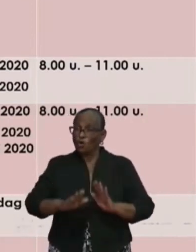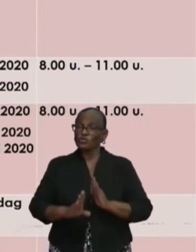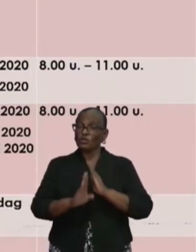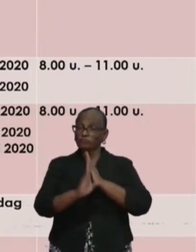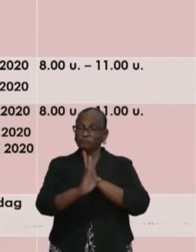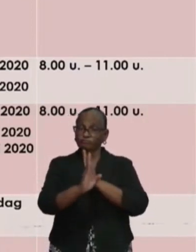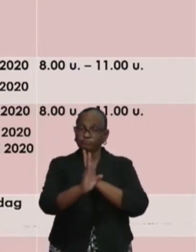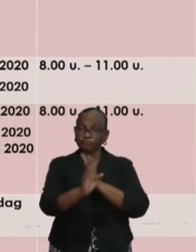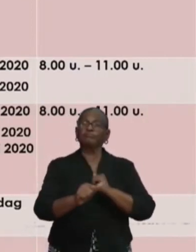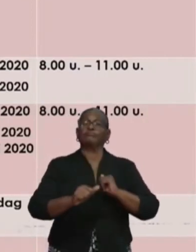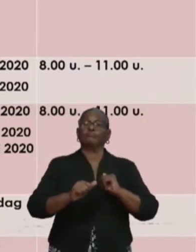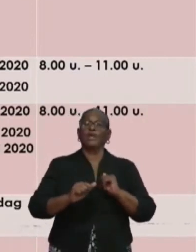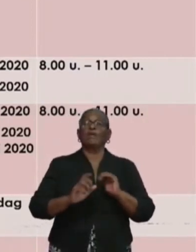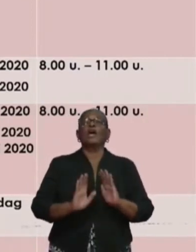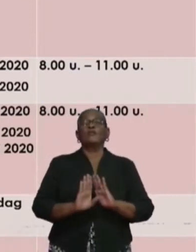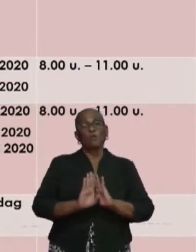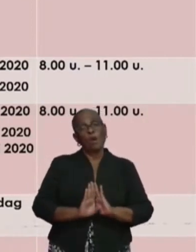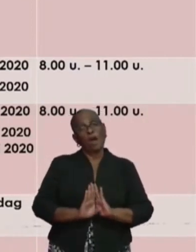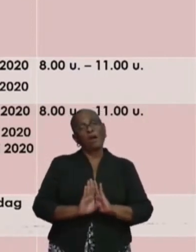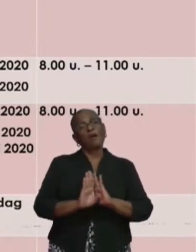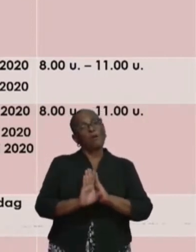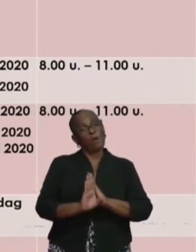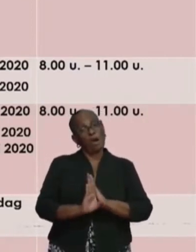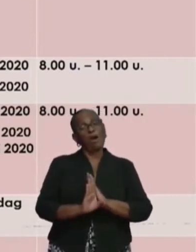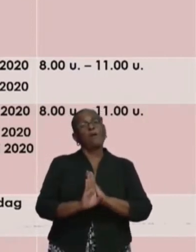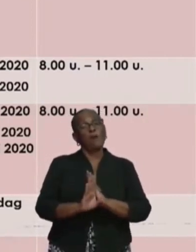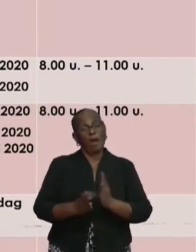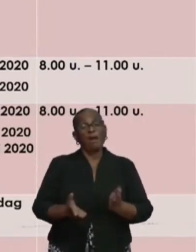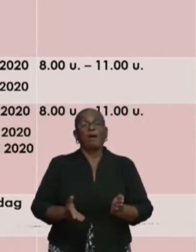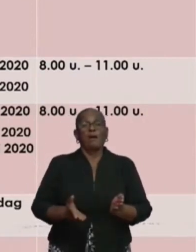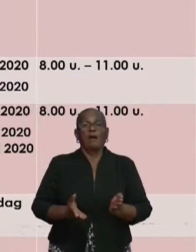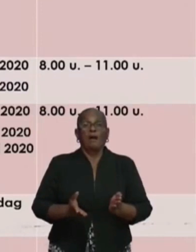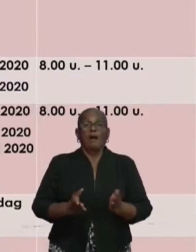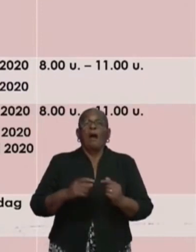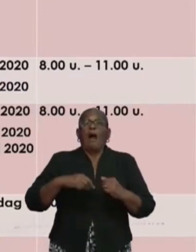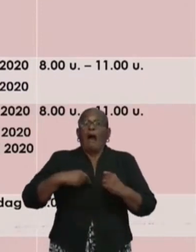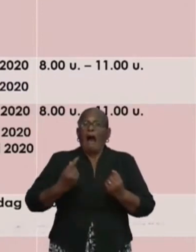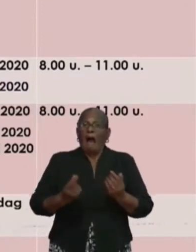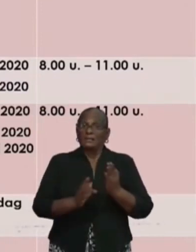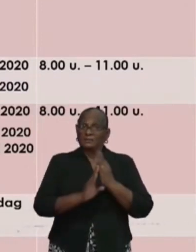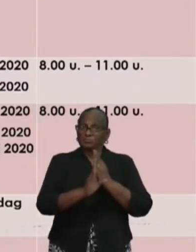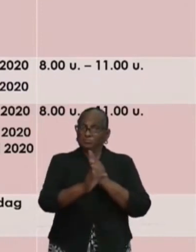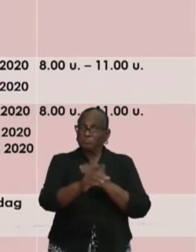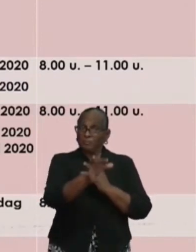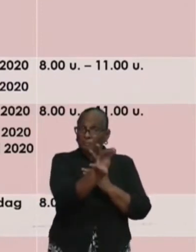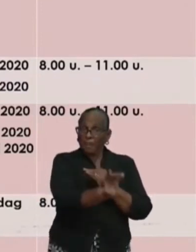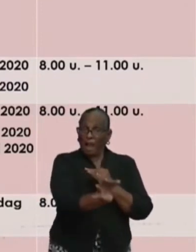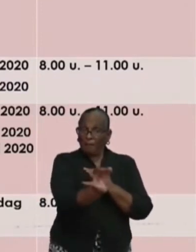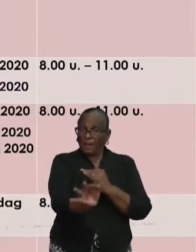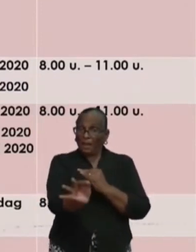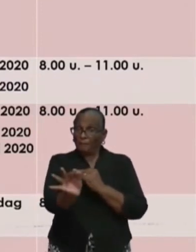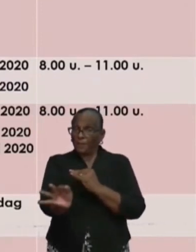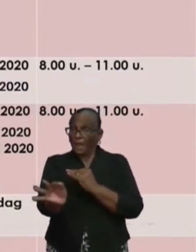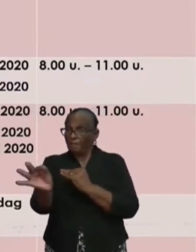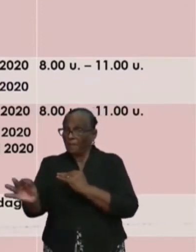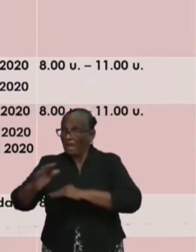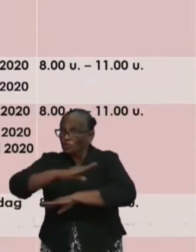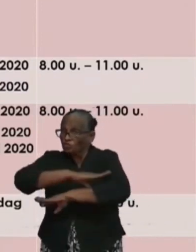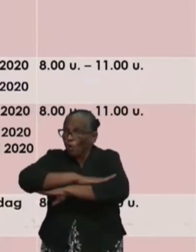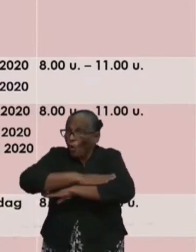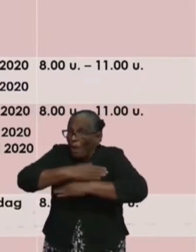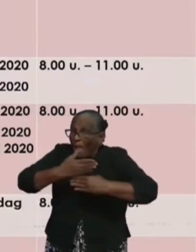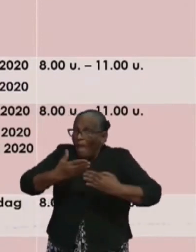en u wacht uiteraard uw beurt af. Aan de hand van het aantal plekken dat er is op de